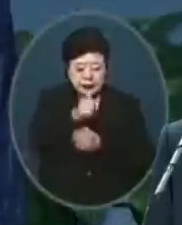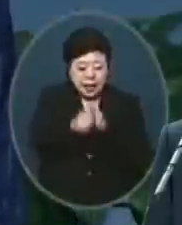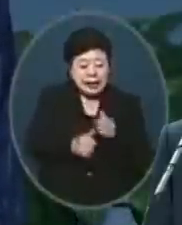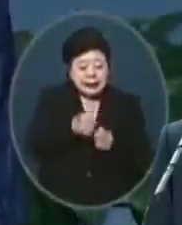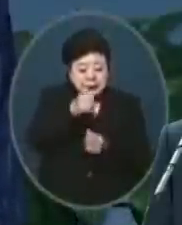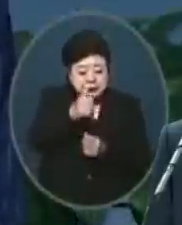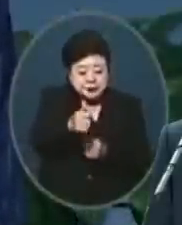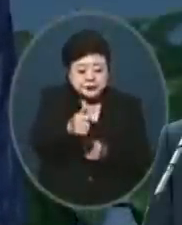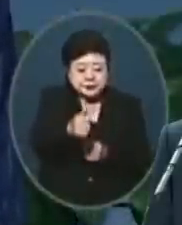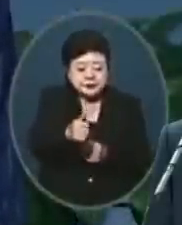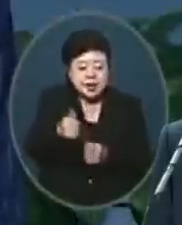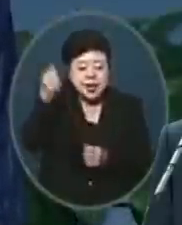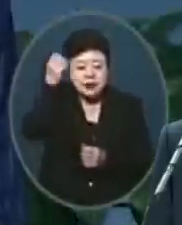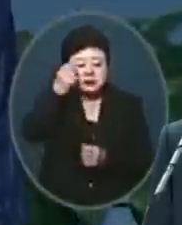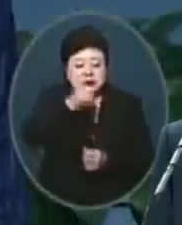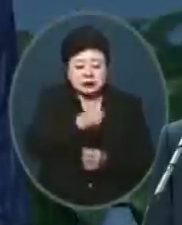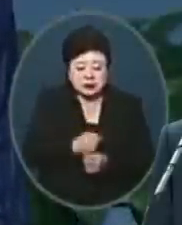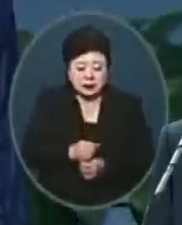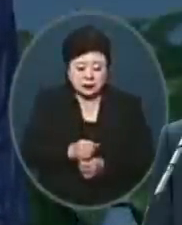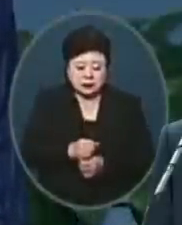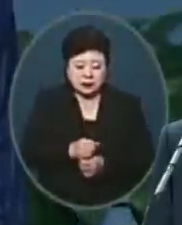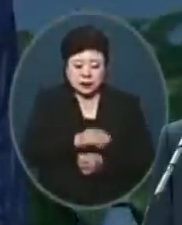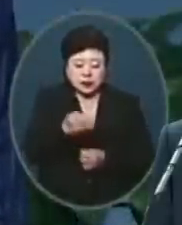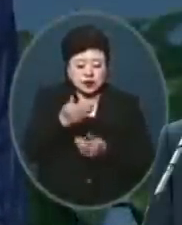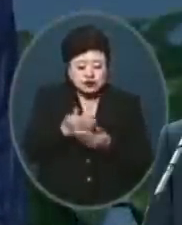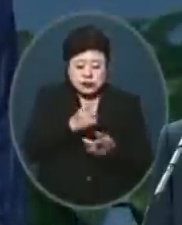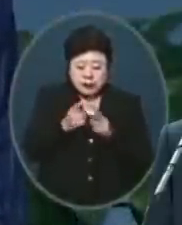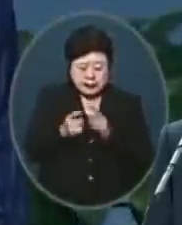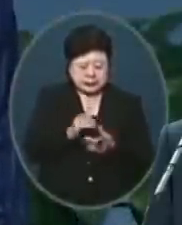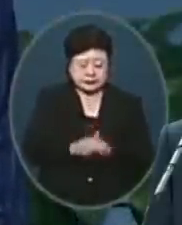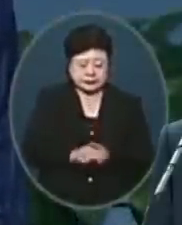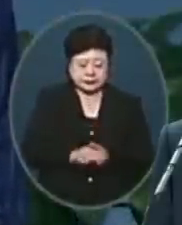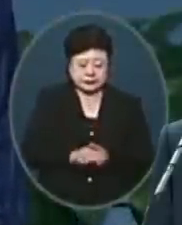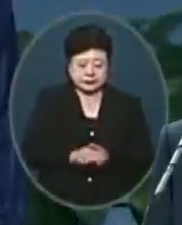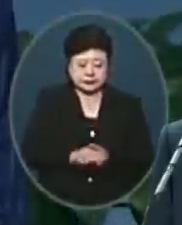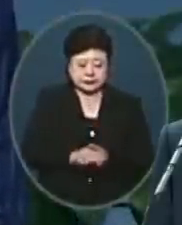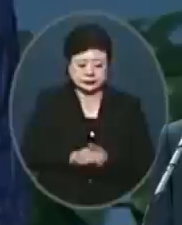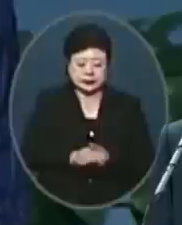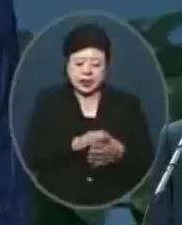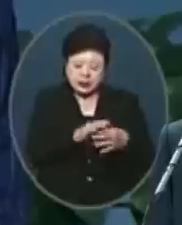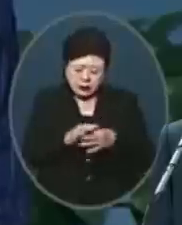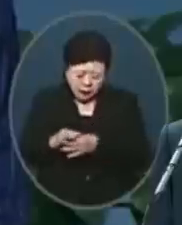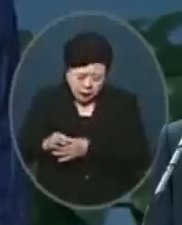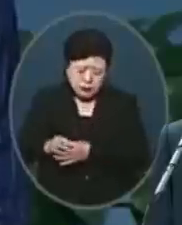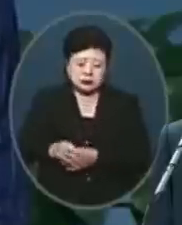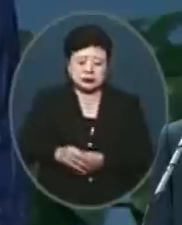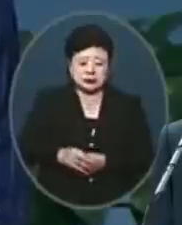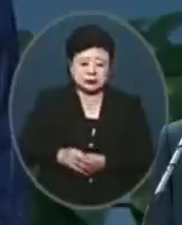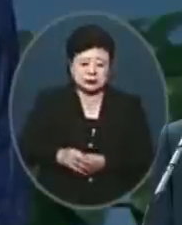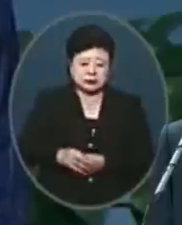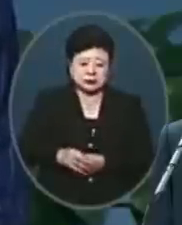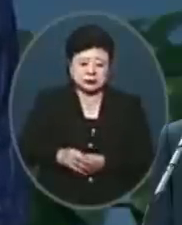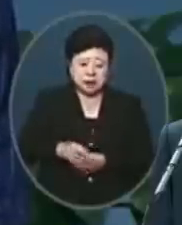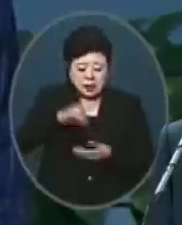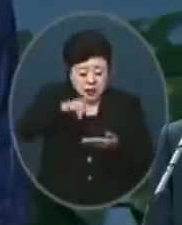하나님 성경이 우리에게 주신 말씀을 끊임없이 자꾸 읽음으로 우리